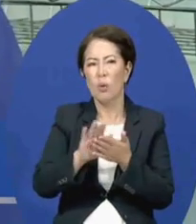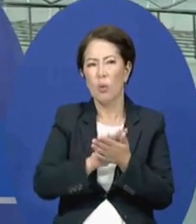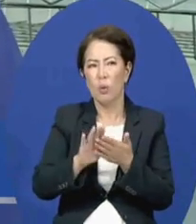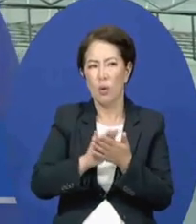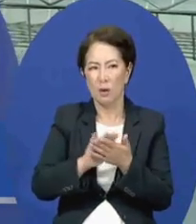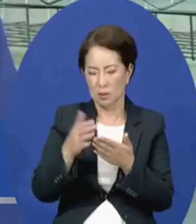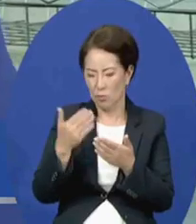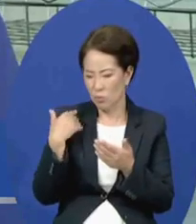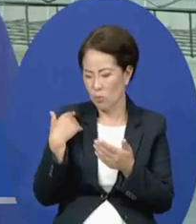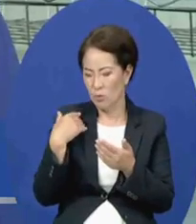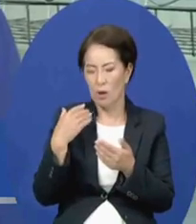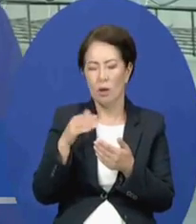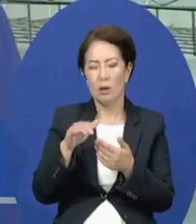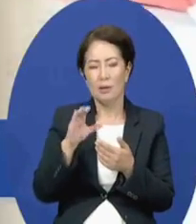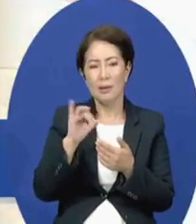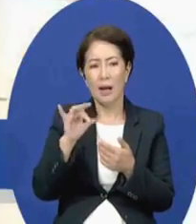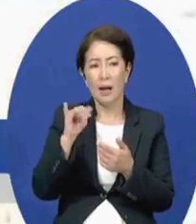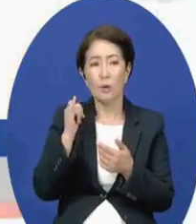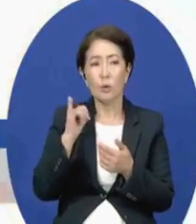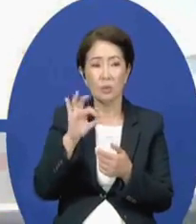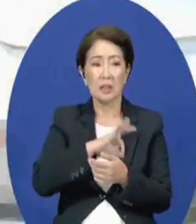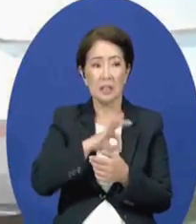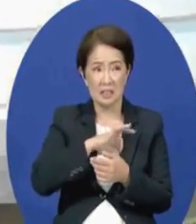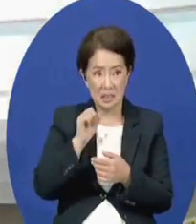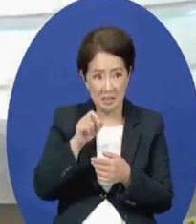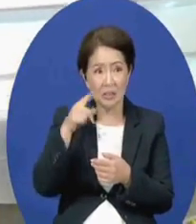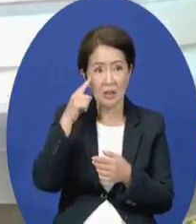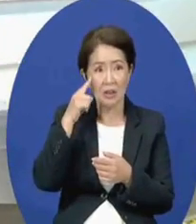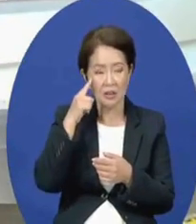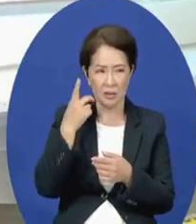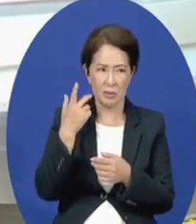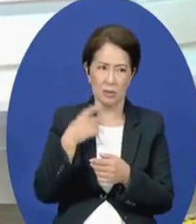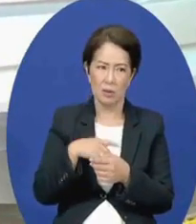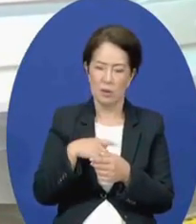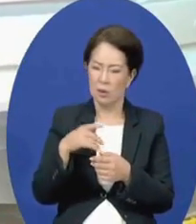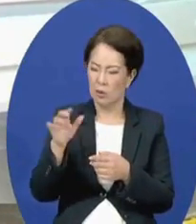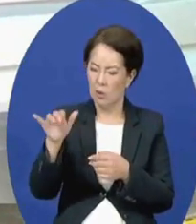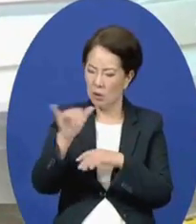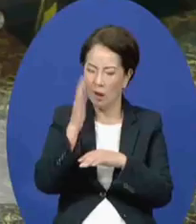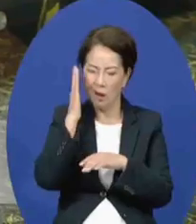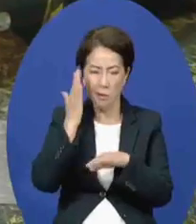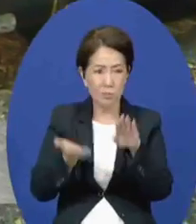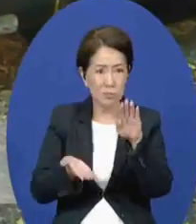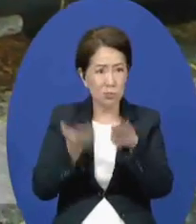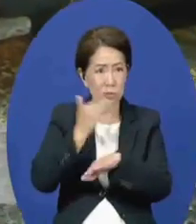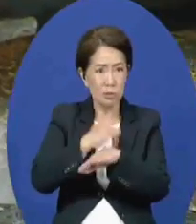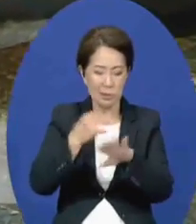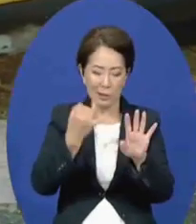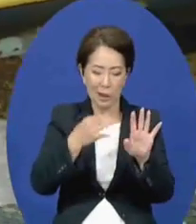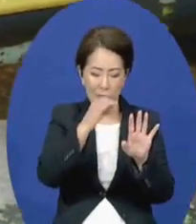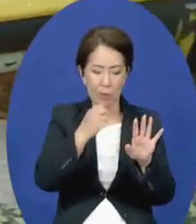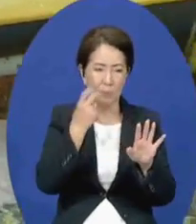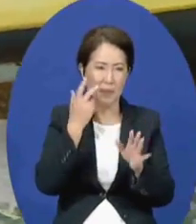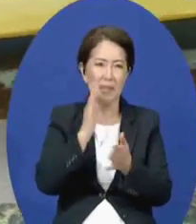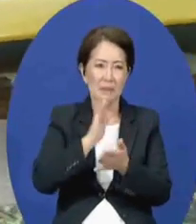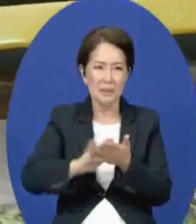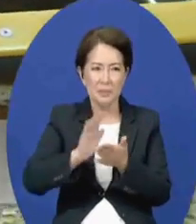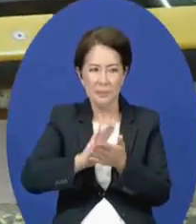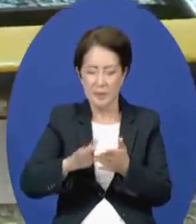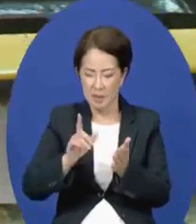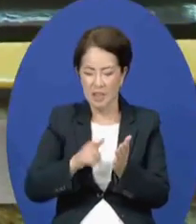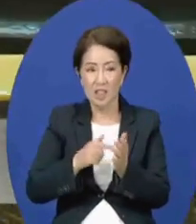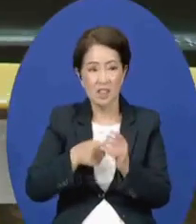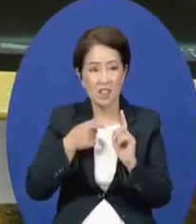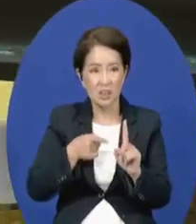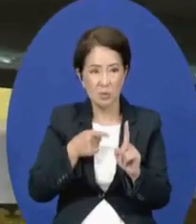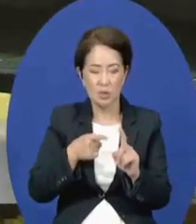юм да. Саяханас саарал ус хэрэгэлдэг юм мэдсэн тэ. Хөгжингөө орнод хэрэглэж байгаа усныхаа далд хүрчлэх хувийг яг ийм байдлаар дахин цэвэршүүлж,